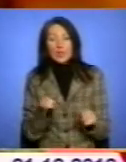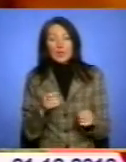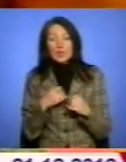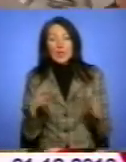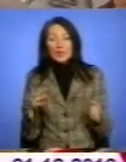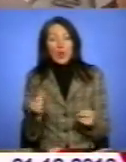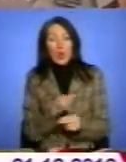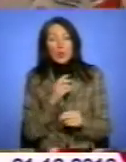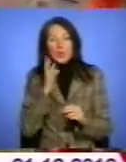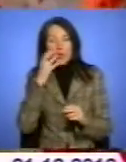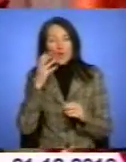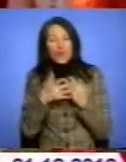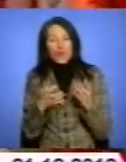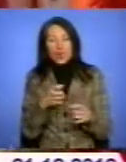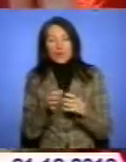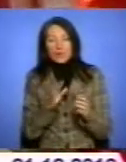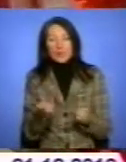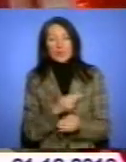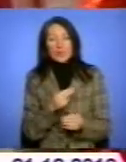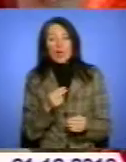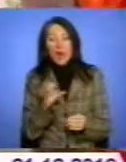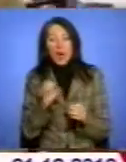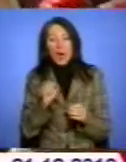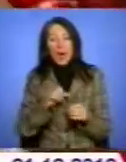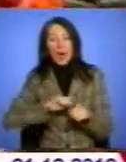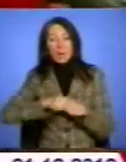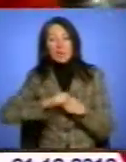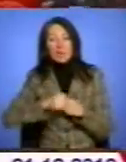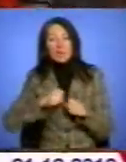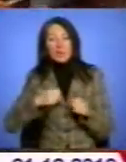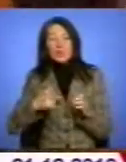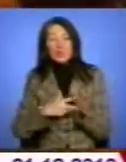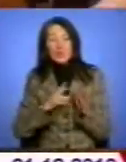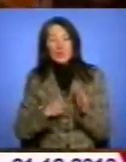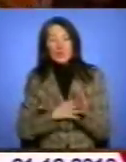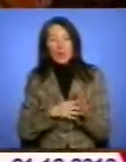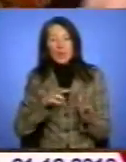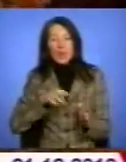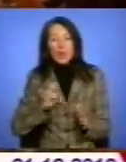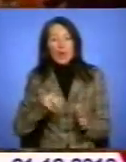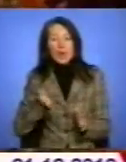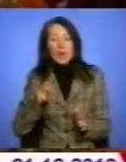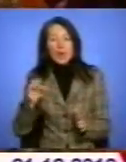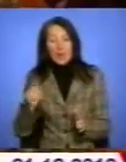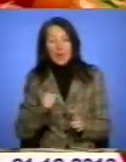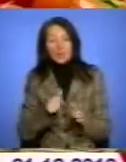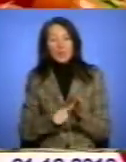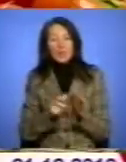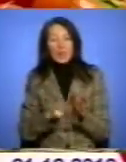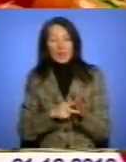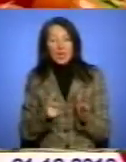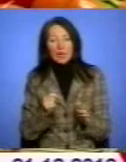фруктів. Традиційні апельсини вартують 18-19 гривень, мандарини – від 13 до 16 гривень за кілограм.